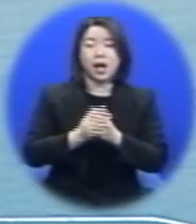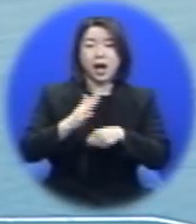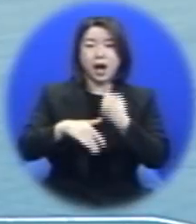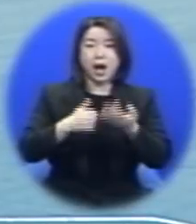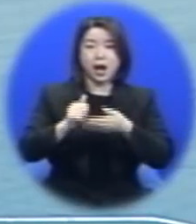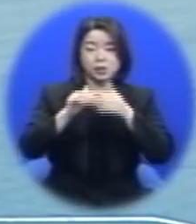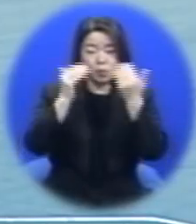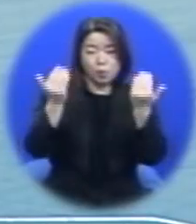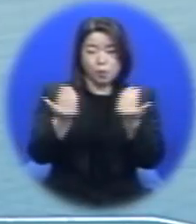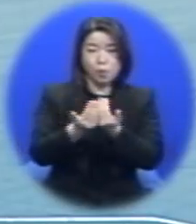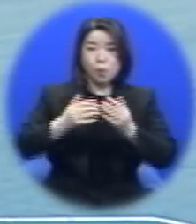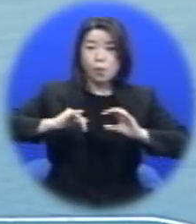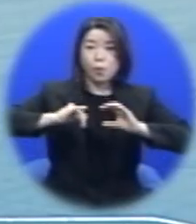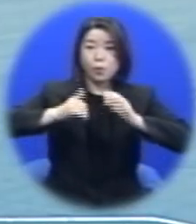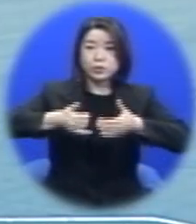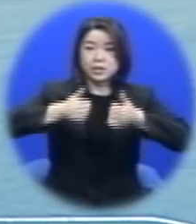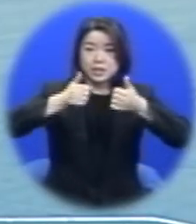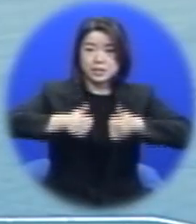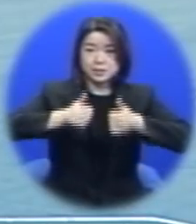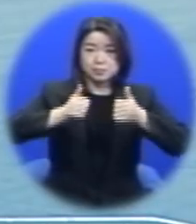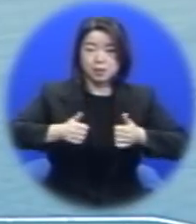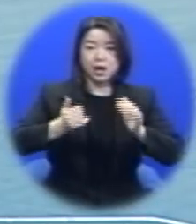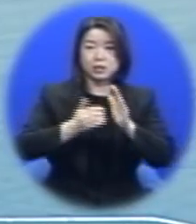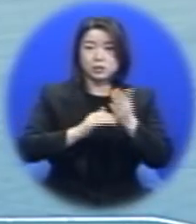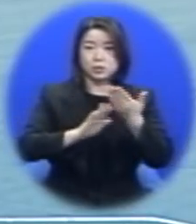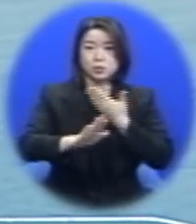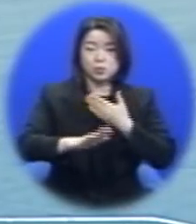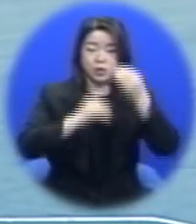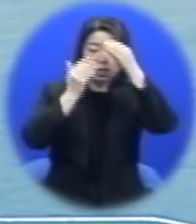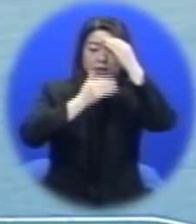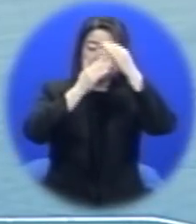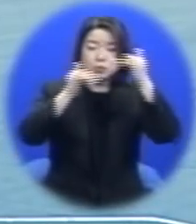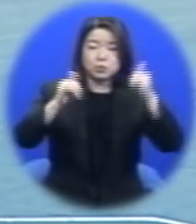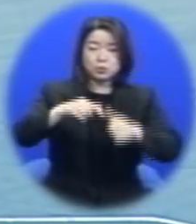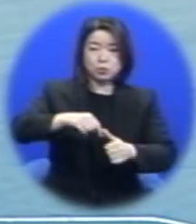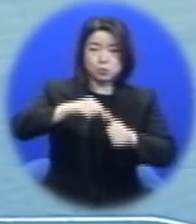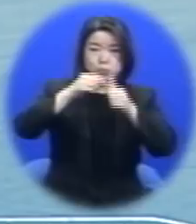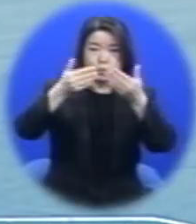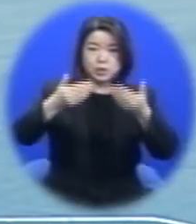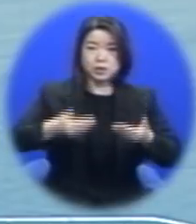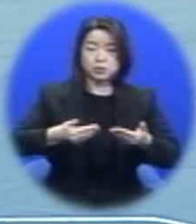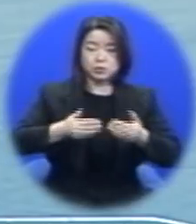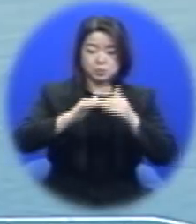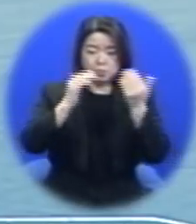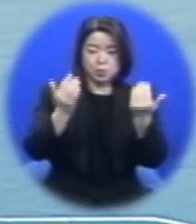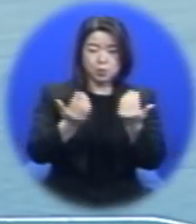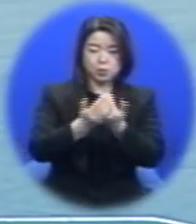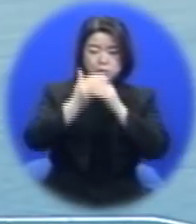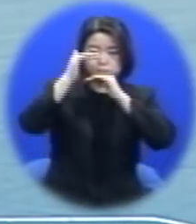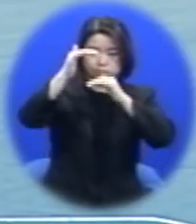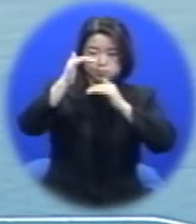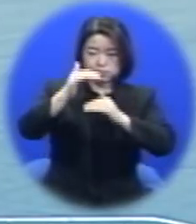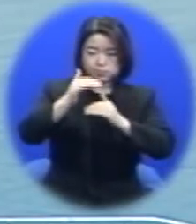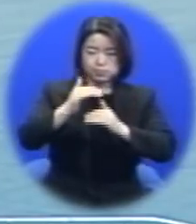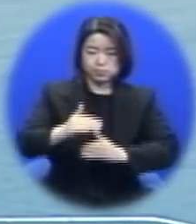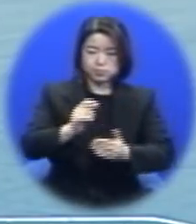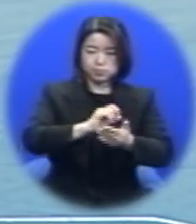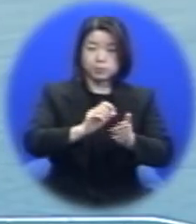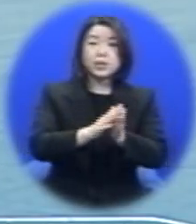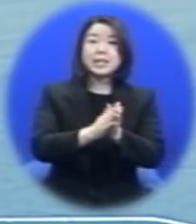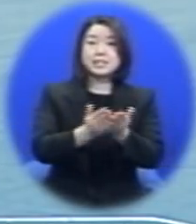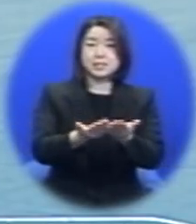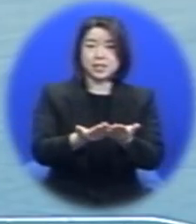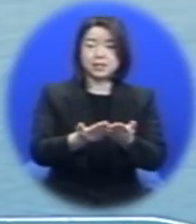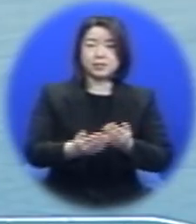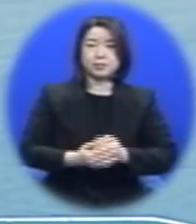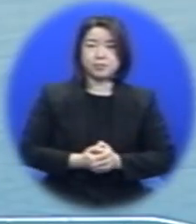온 세상을 심판하시고 성도들을 구원해 주실 모든 과정이 기록되어 있는 책입니다.